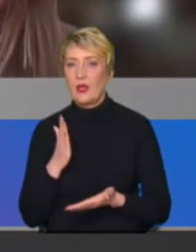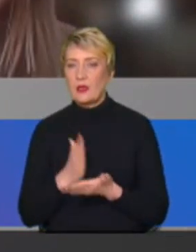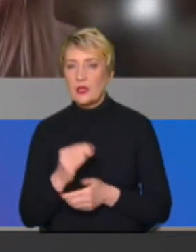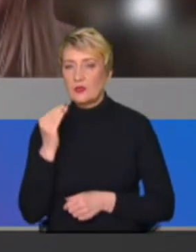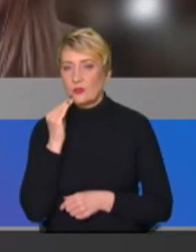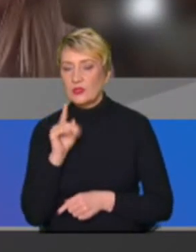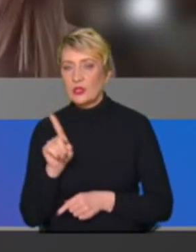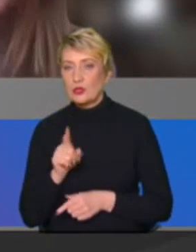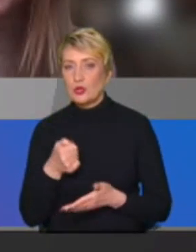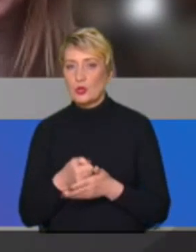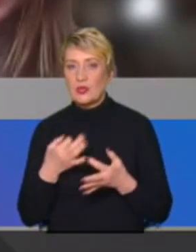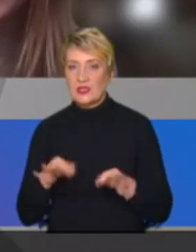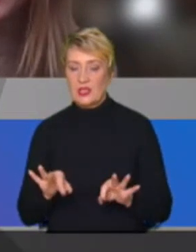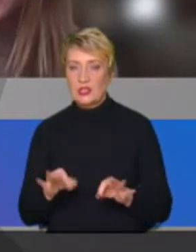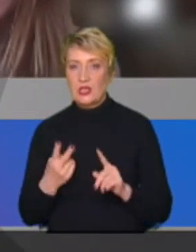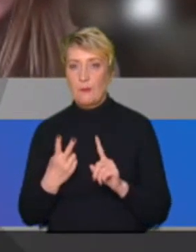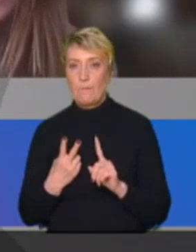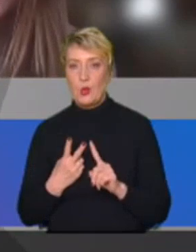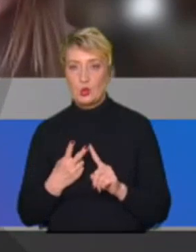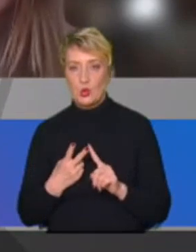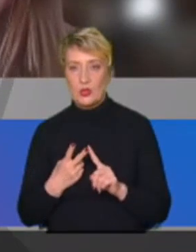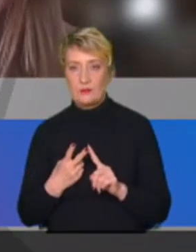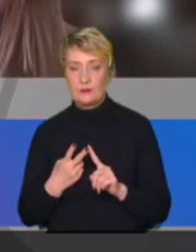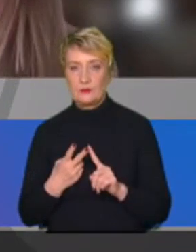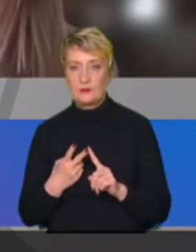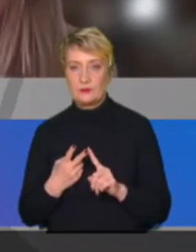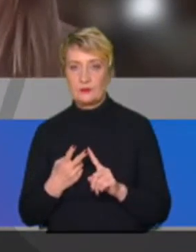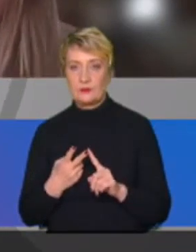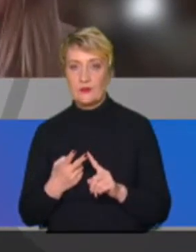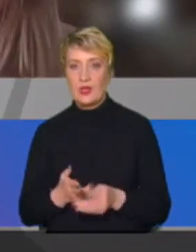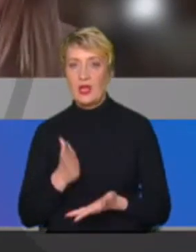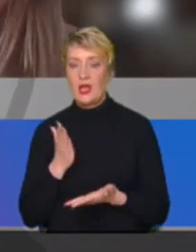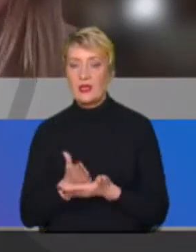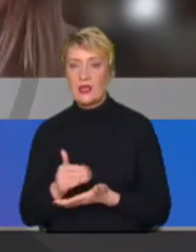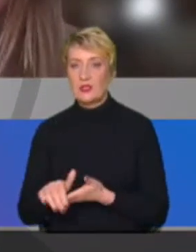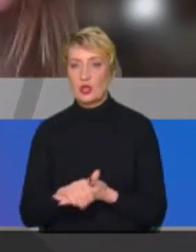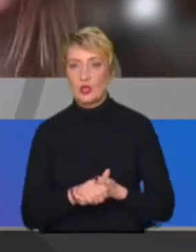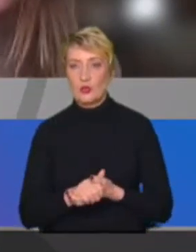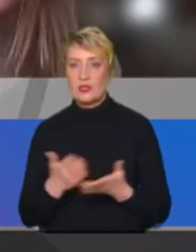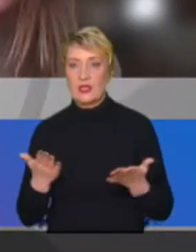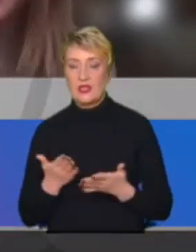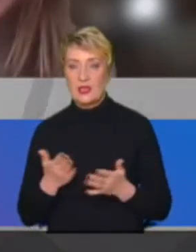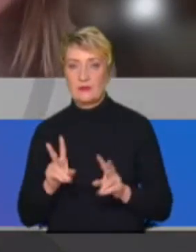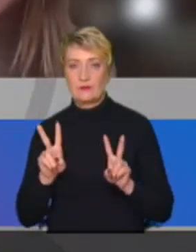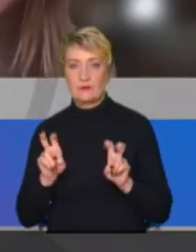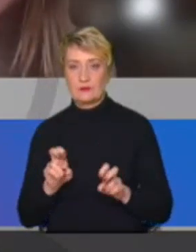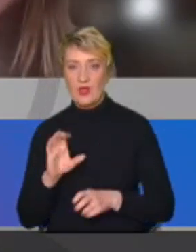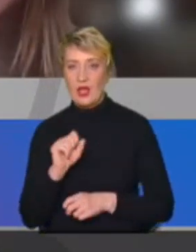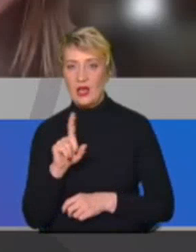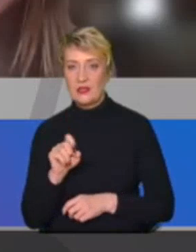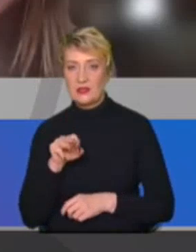щодо незалежності. По-друге, є в принципі такий союз, який називається Азійським